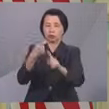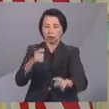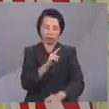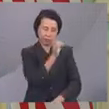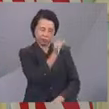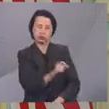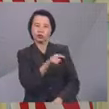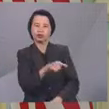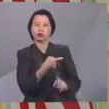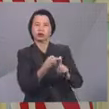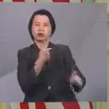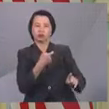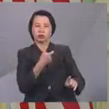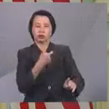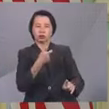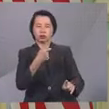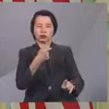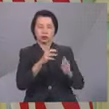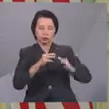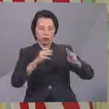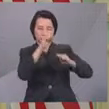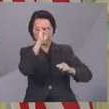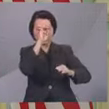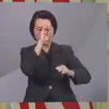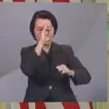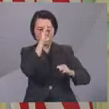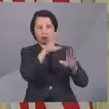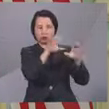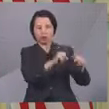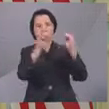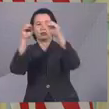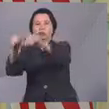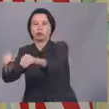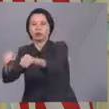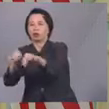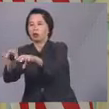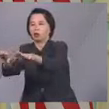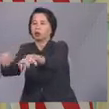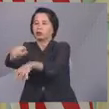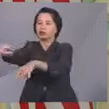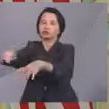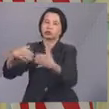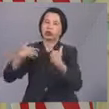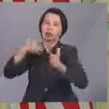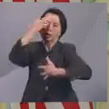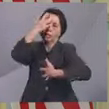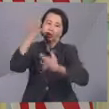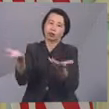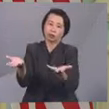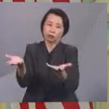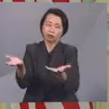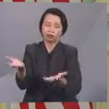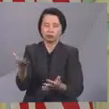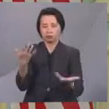salah seorang daripada mereka yang menyebabkan akhirnya merebak. Dan